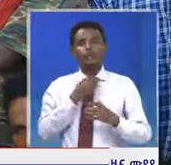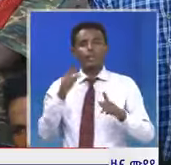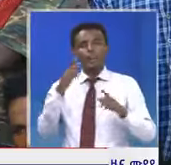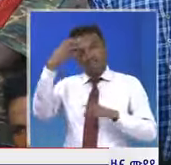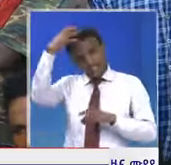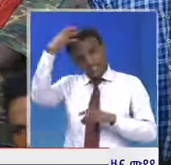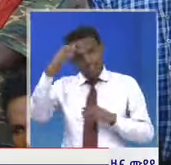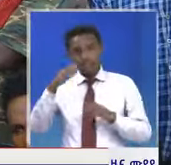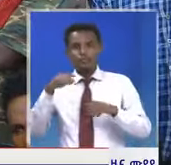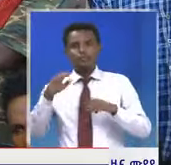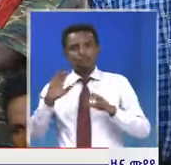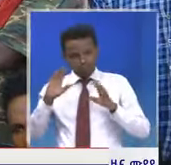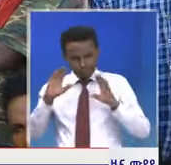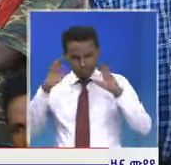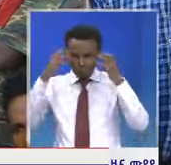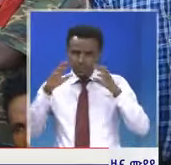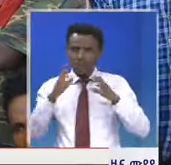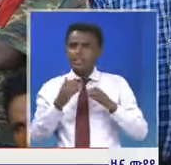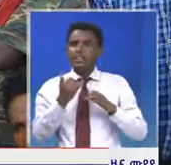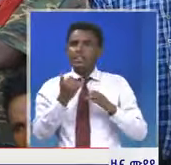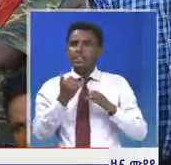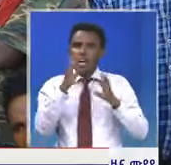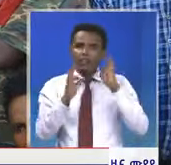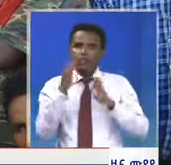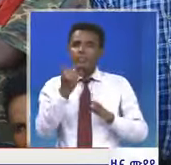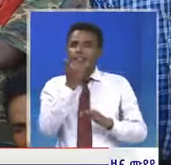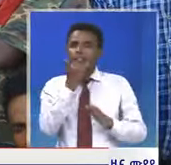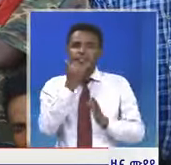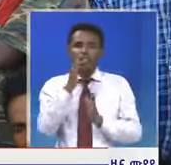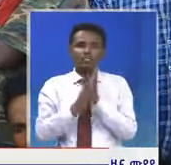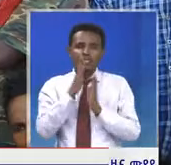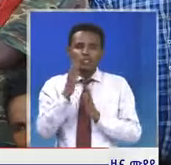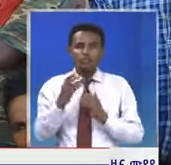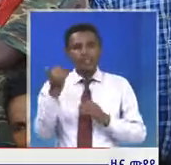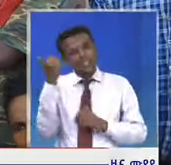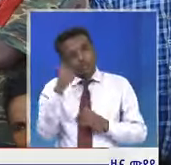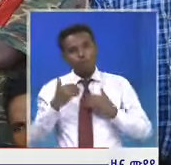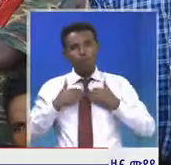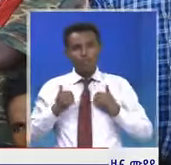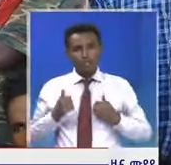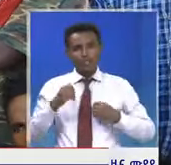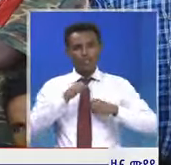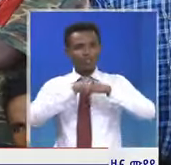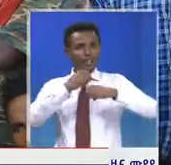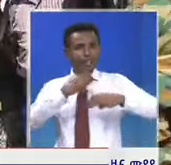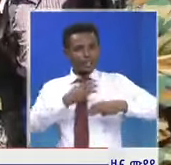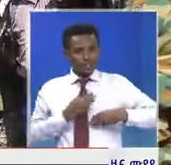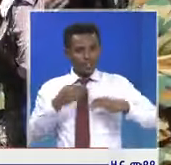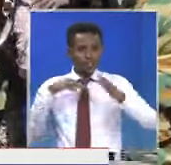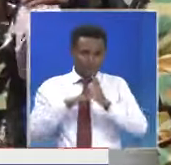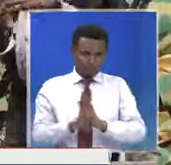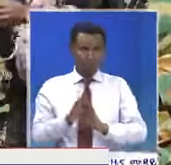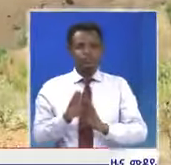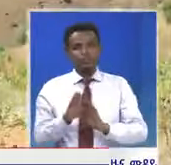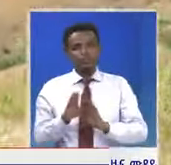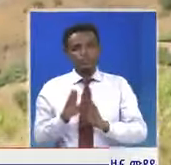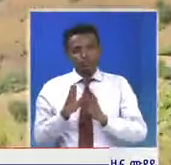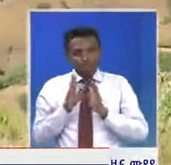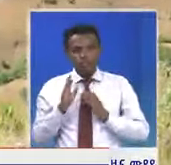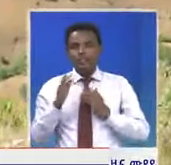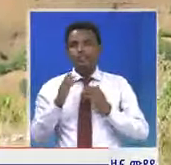እድል ከፍቶልሃል ታሪካዊ ስህተት እንዳፈጽም። ማንም ወጣት ከመከላከያ ጋር ጎን ገብተህ መከላከያ አንድነት